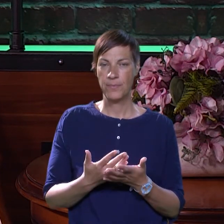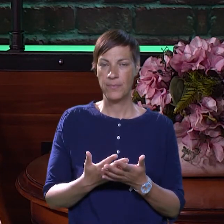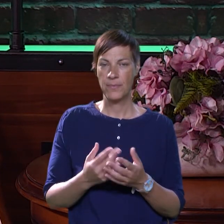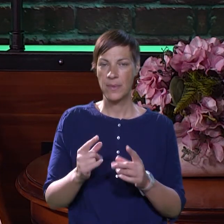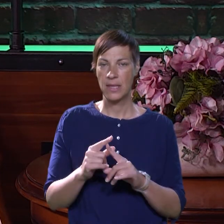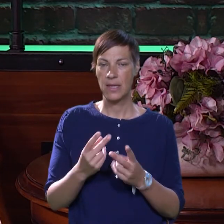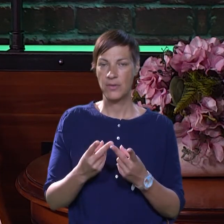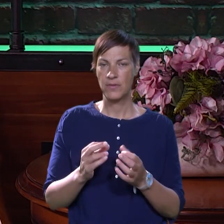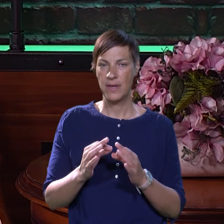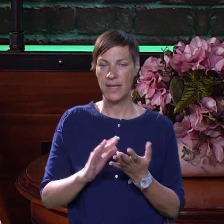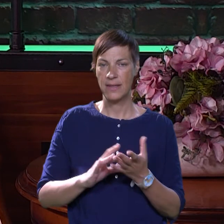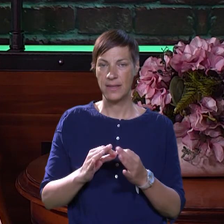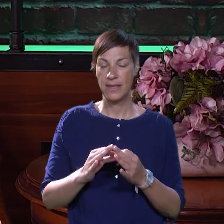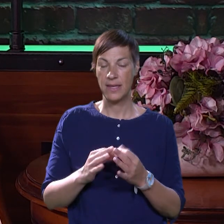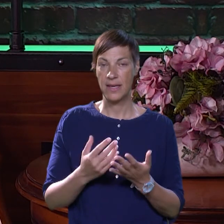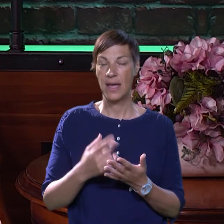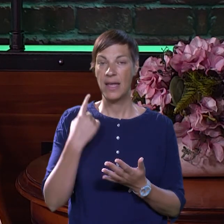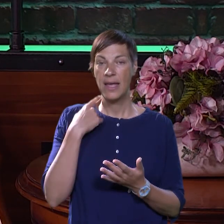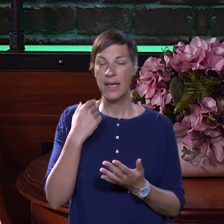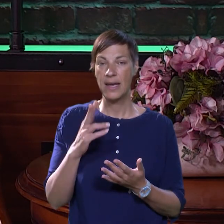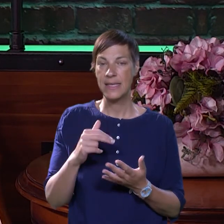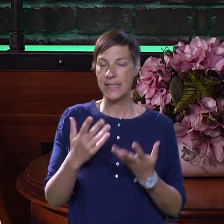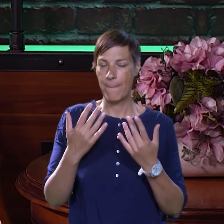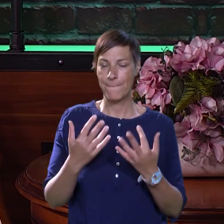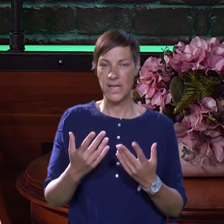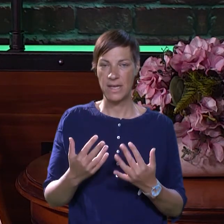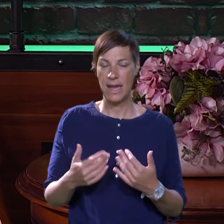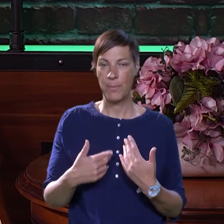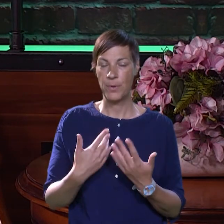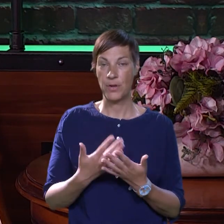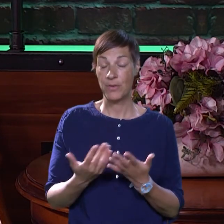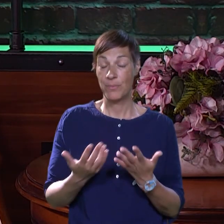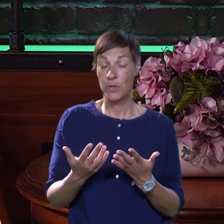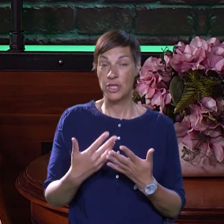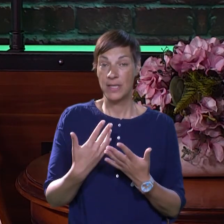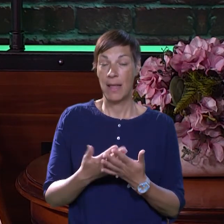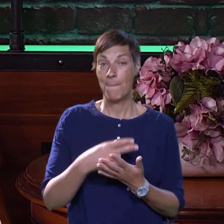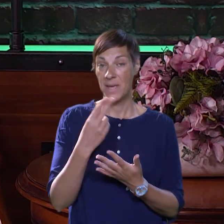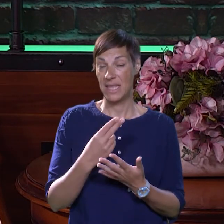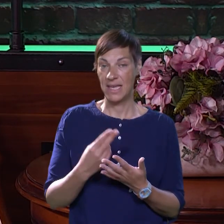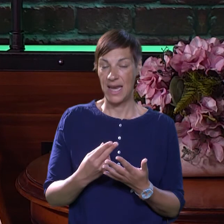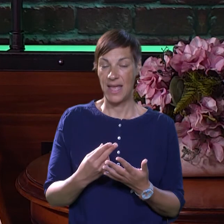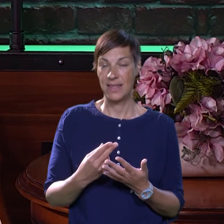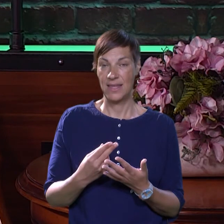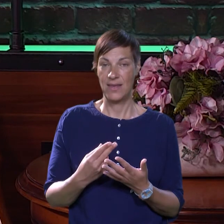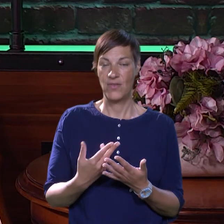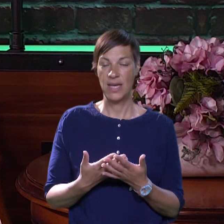ovih Darth Vadera. Mislim, Englezi imaju nebrojeno. U stvari, možete biti vrlo